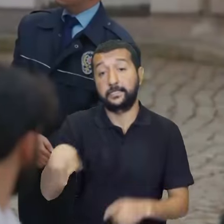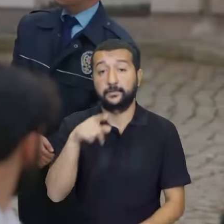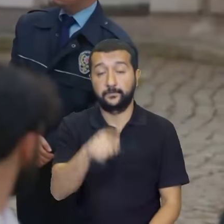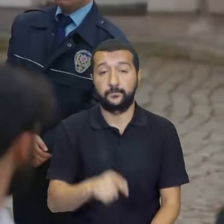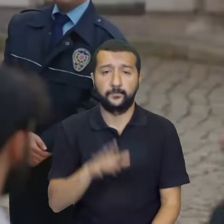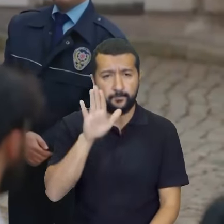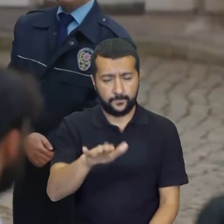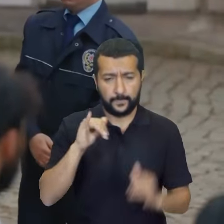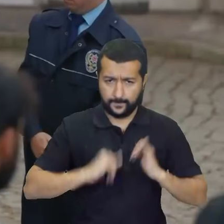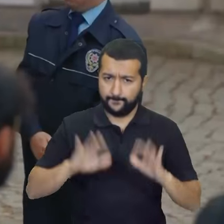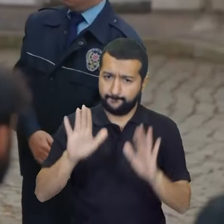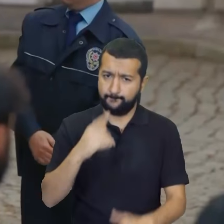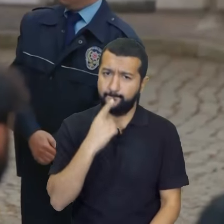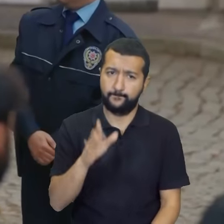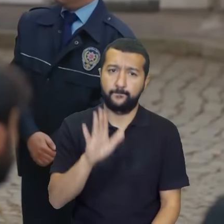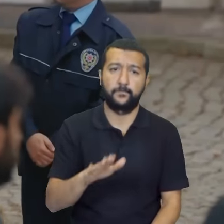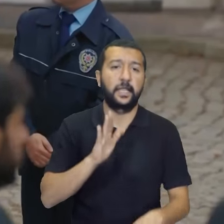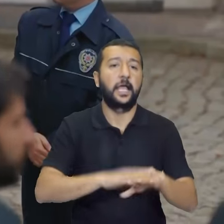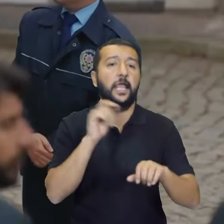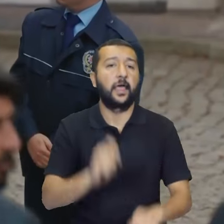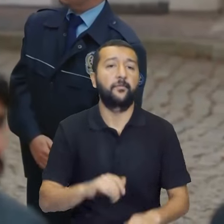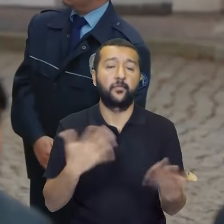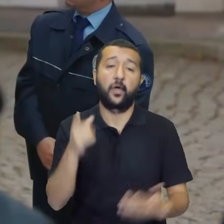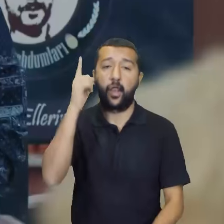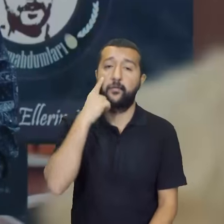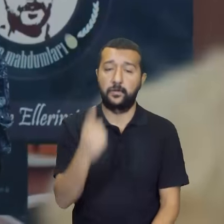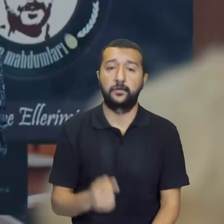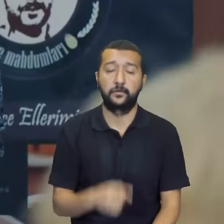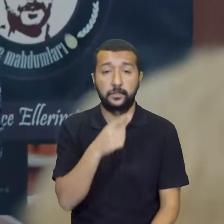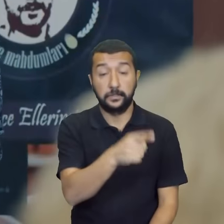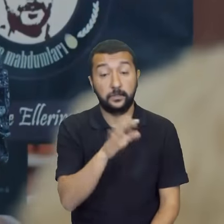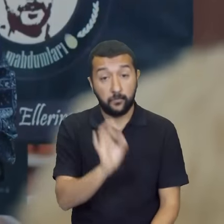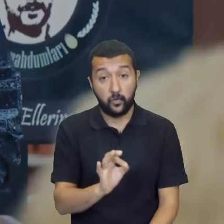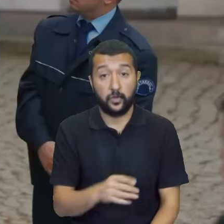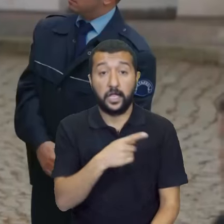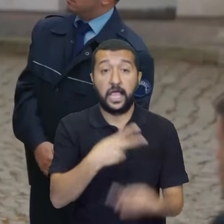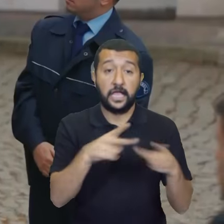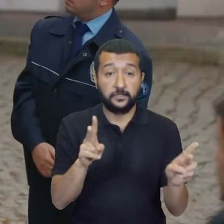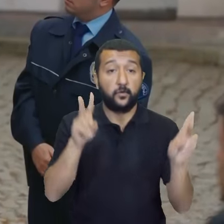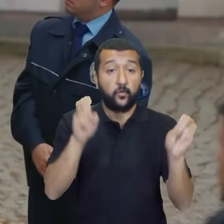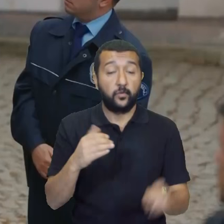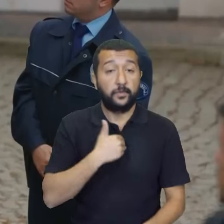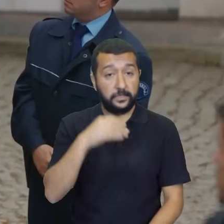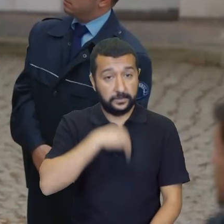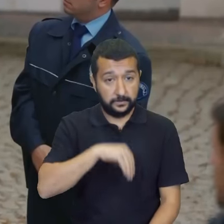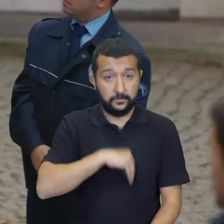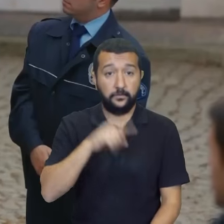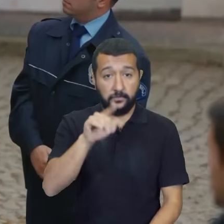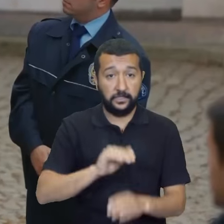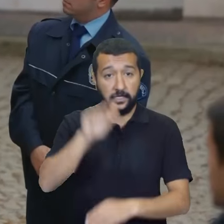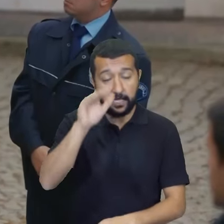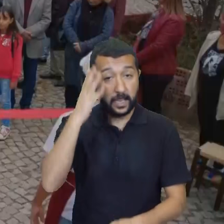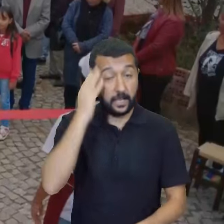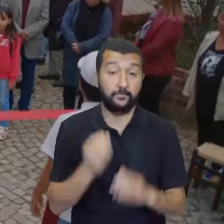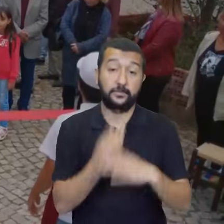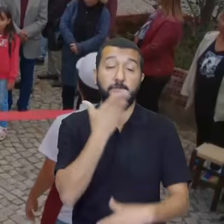aşağı. Tamam İhsan, sen sakin ol artık, tamam. Ne yapayım yani Hulusi, Allah Allah. Yani artık bu açılış meselesi benim için bir hayat